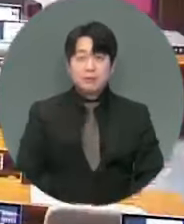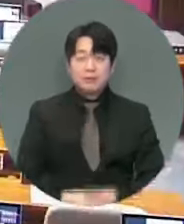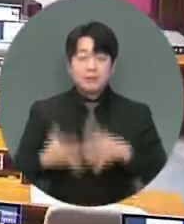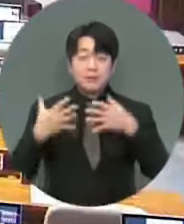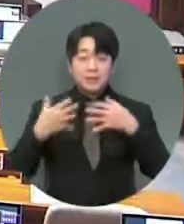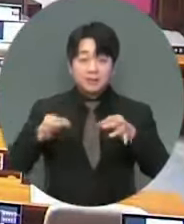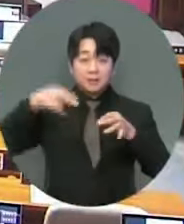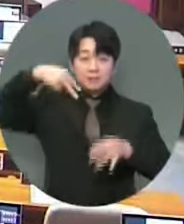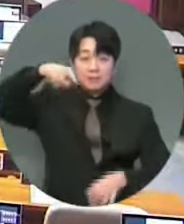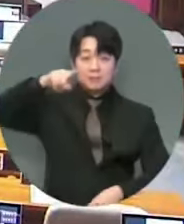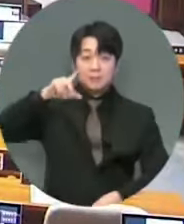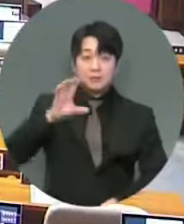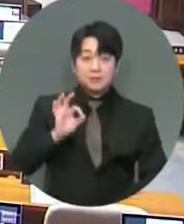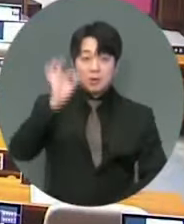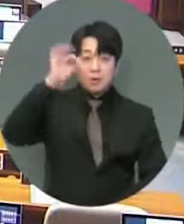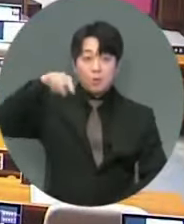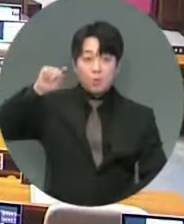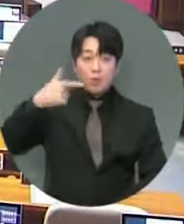김성원 의원,